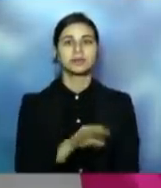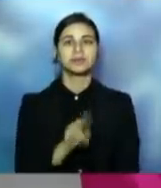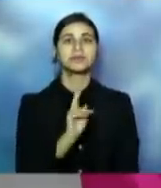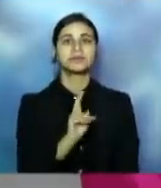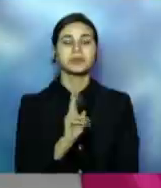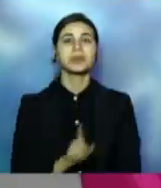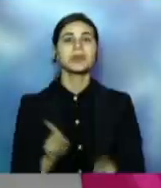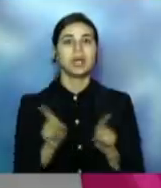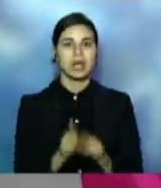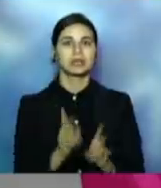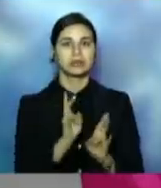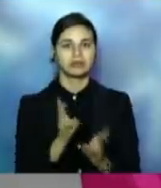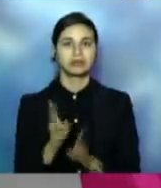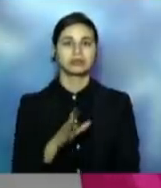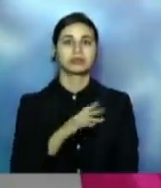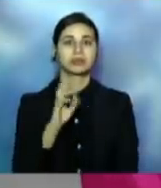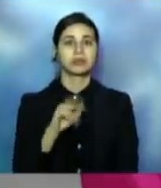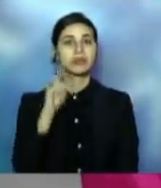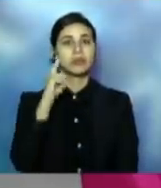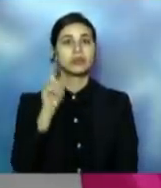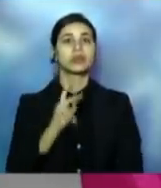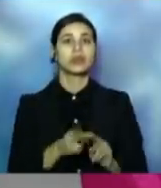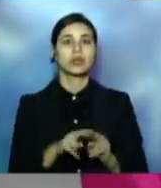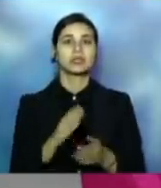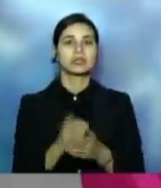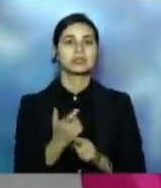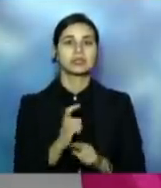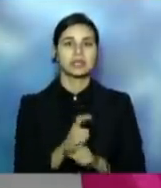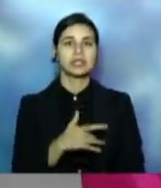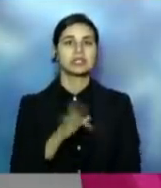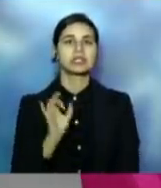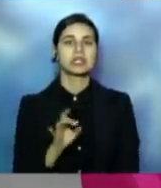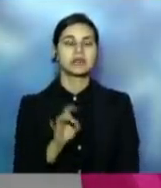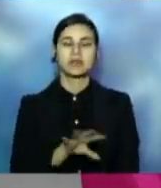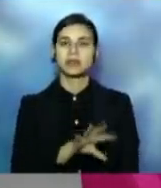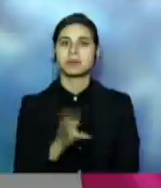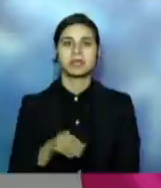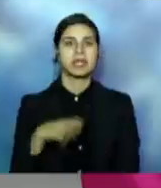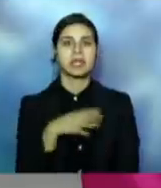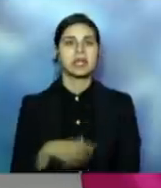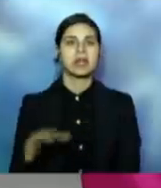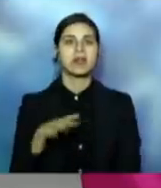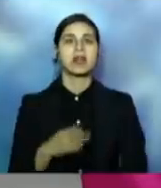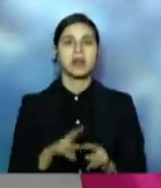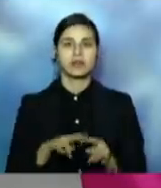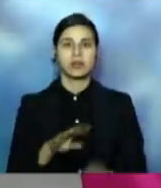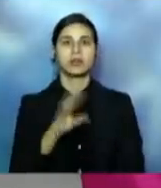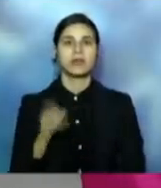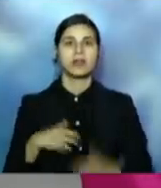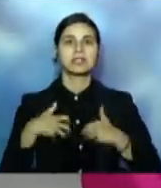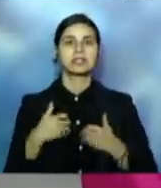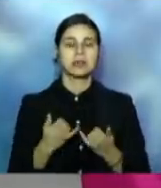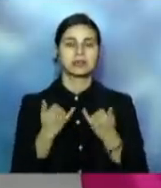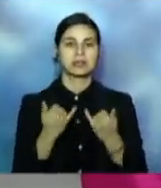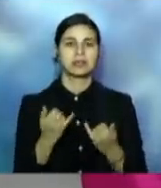ვისაც ასეთი ტრაგედია დაატყდა თავს და ფიქრობთ, რომ ეს არის განსაკუთრებული ტკივილი მთელი ქვეყნისათვის. ამიტომ ყველას